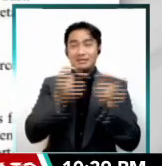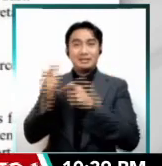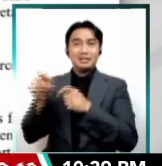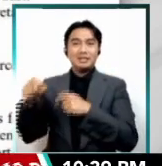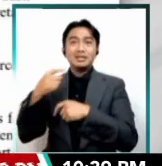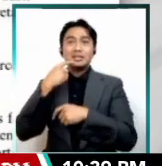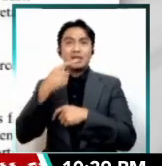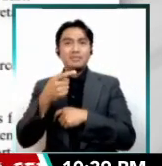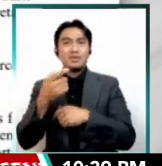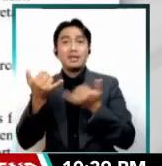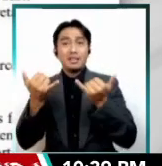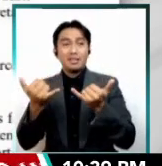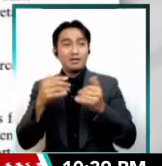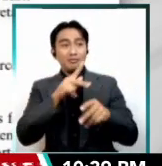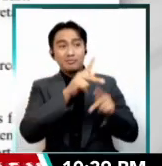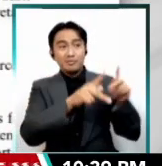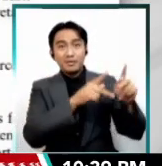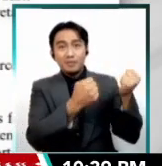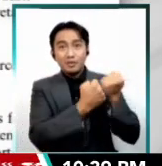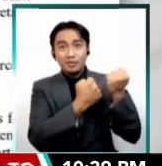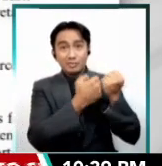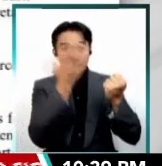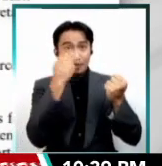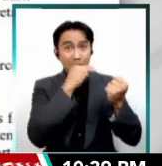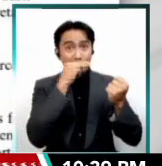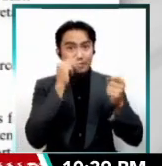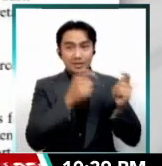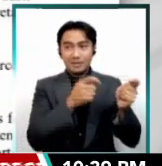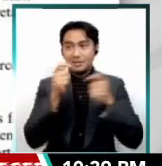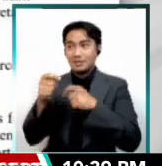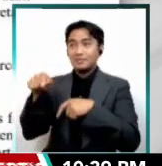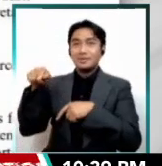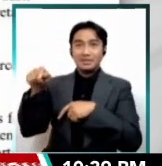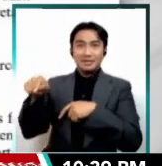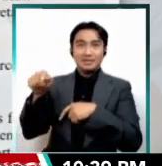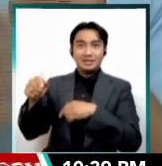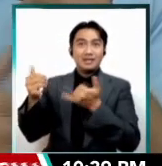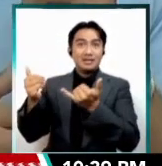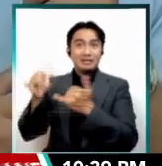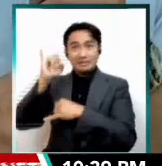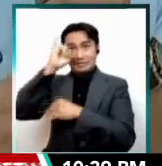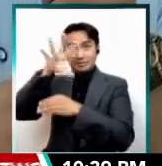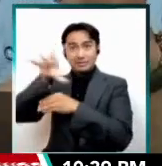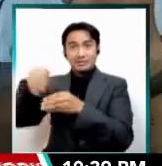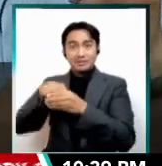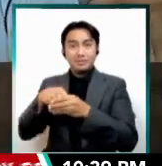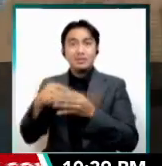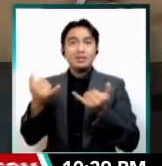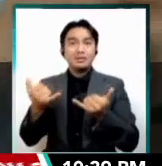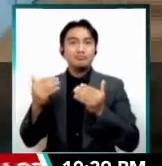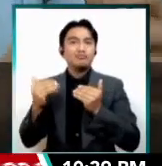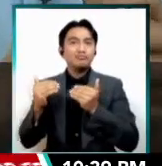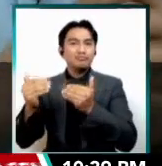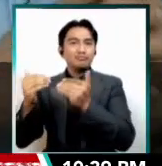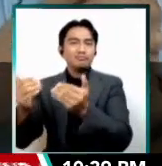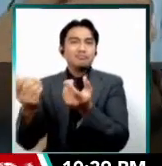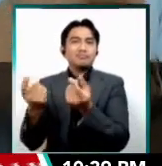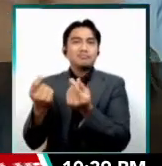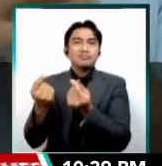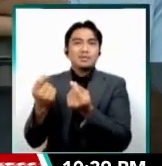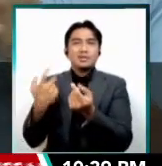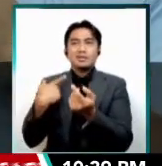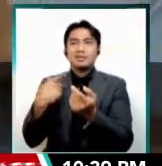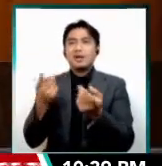nasa kanila na ang suporta ng pinakamalaking volunteer group ni Senador Manny Pacquiao at ang isinusulong daw ng grupong ito, ang Isko-Pacquiao